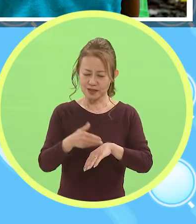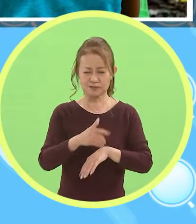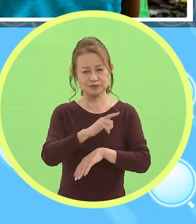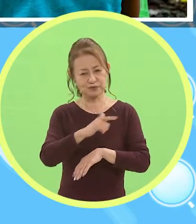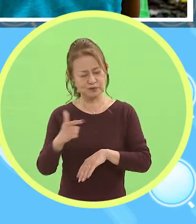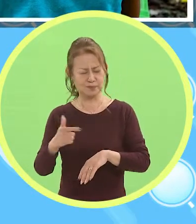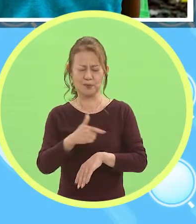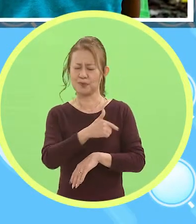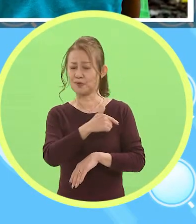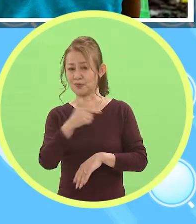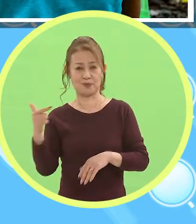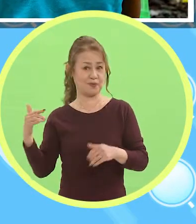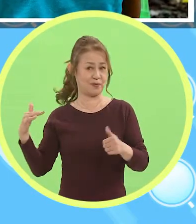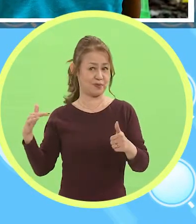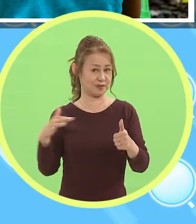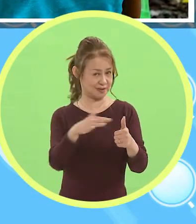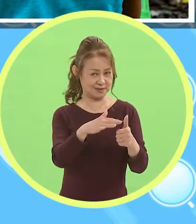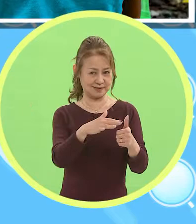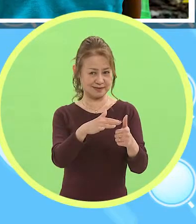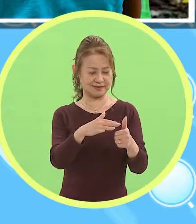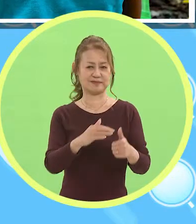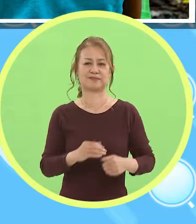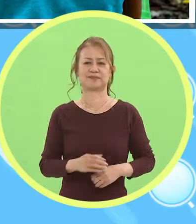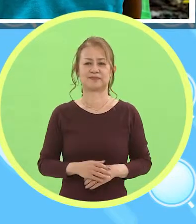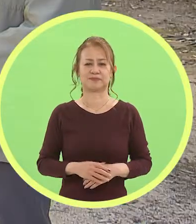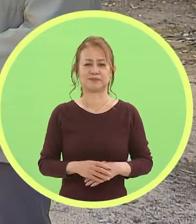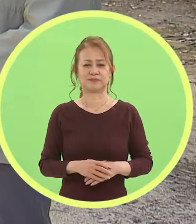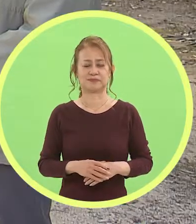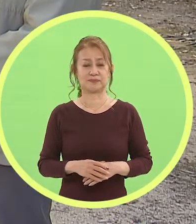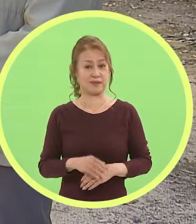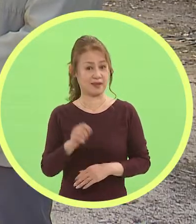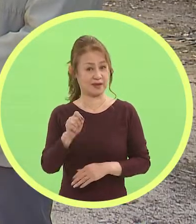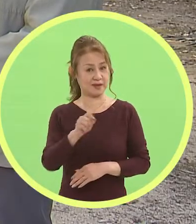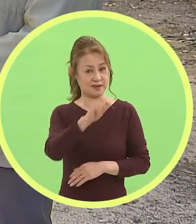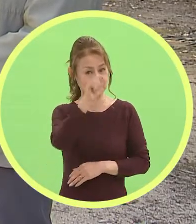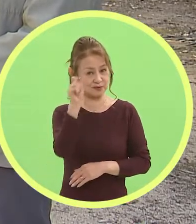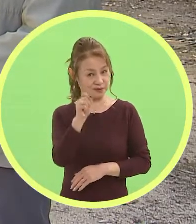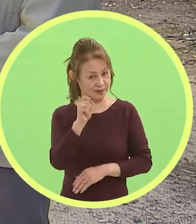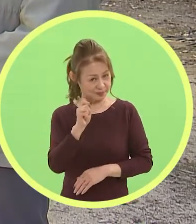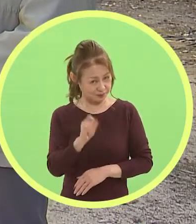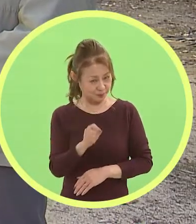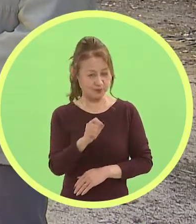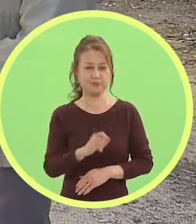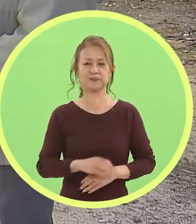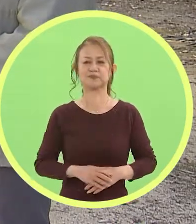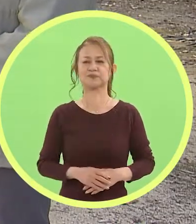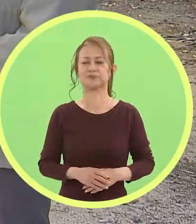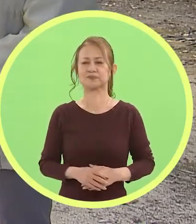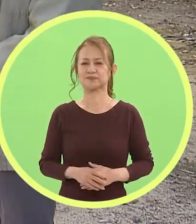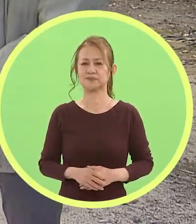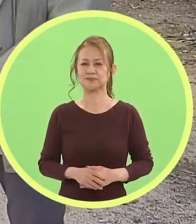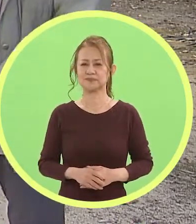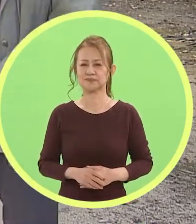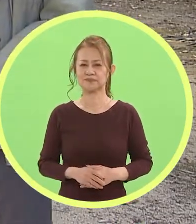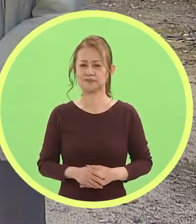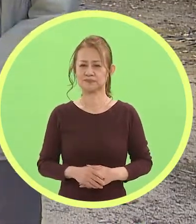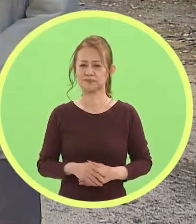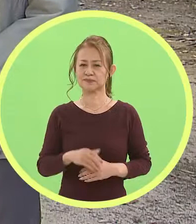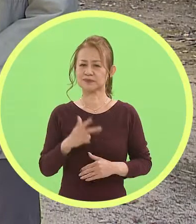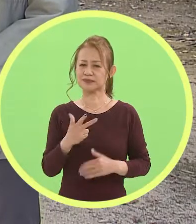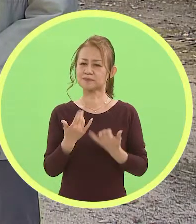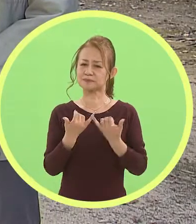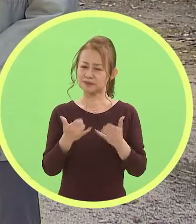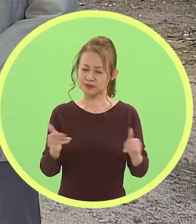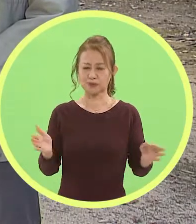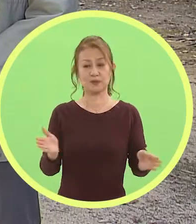ていて、大変好評なんですよ。それではここでクエスチョン。 はい。 市民